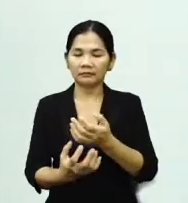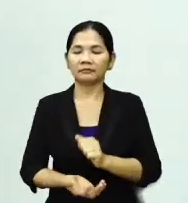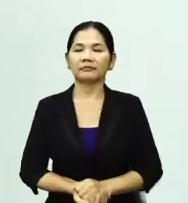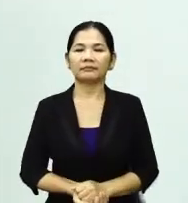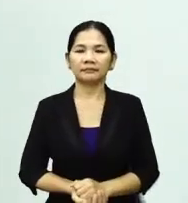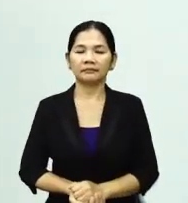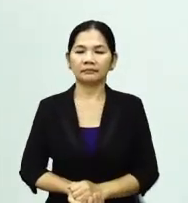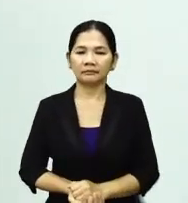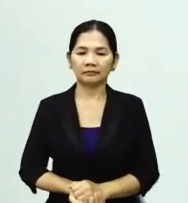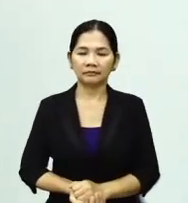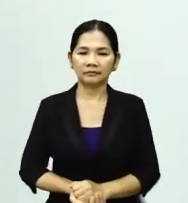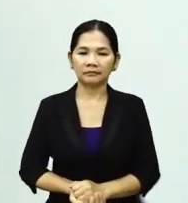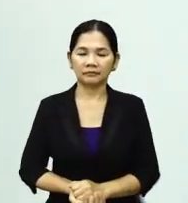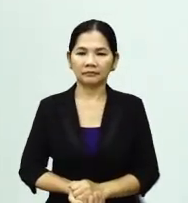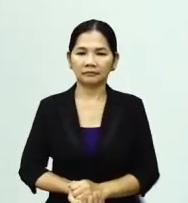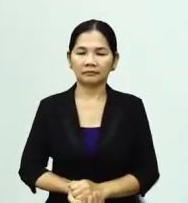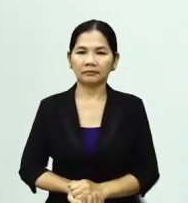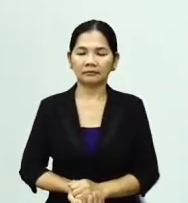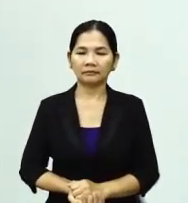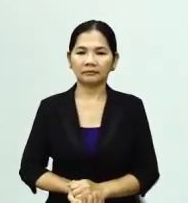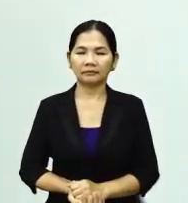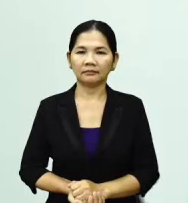nè.